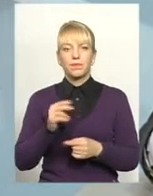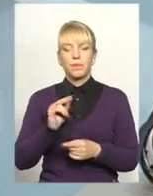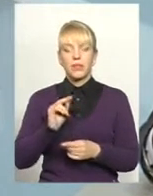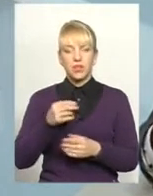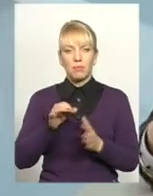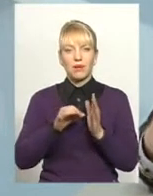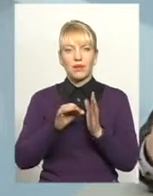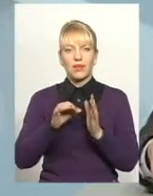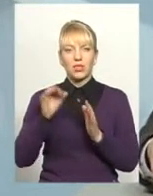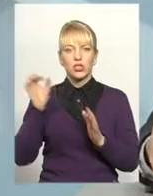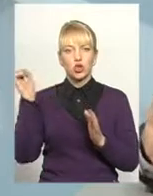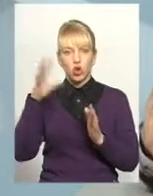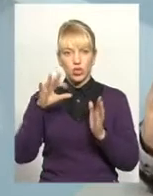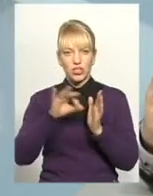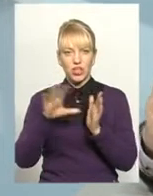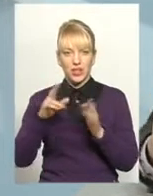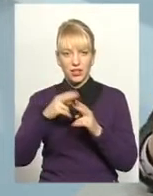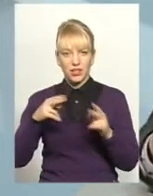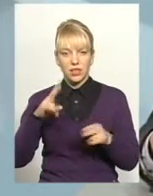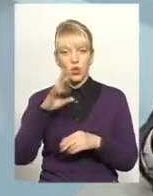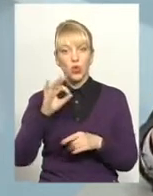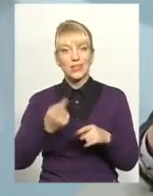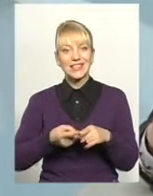Але це